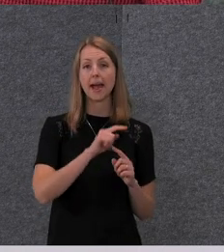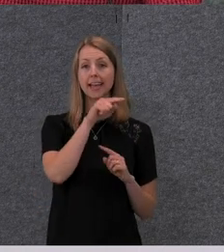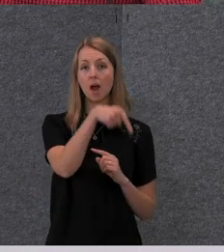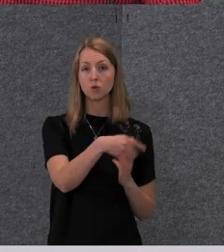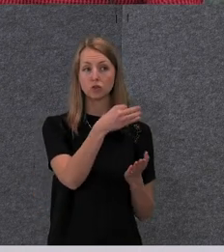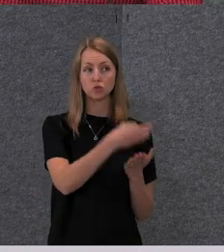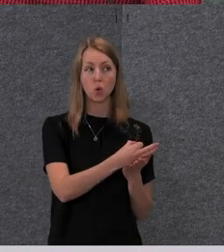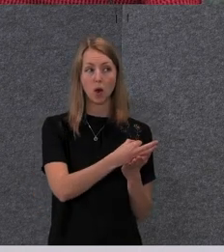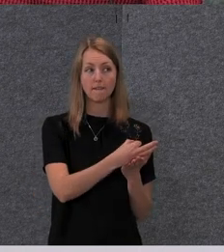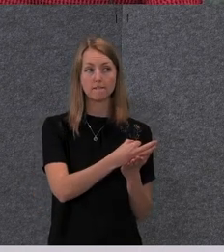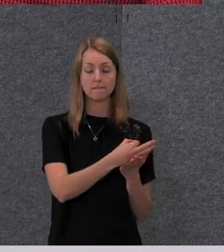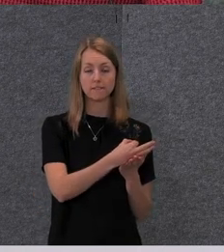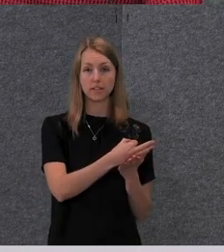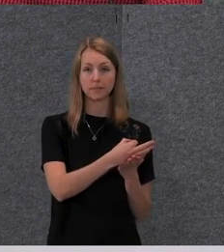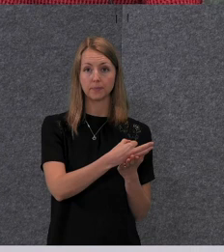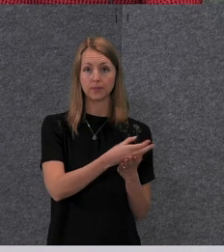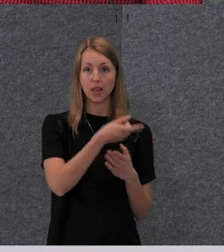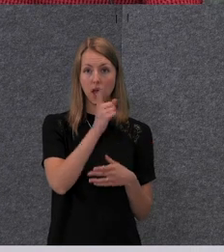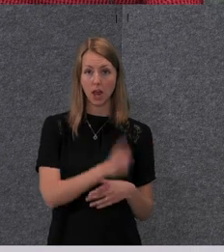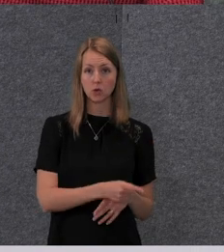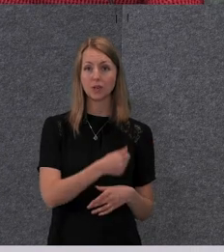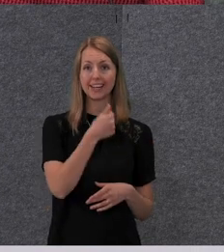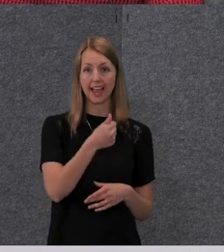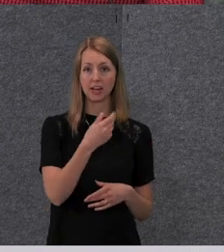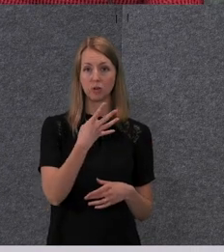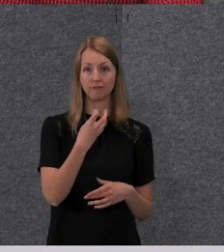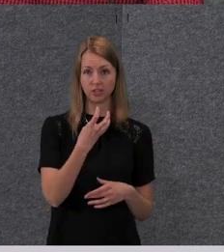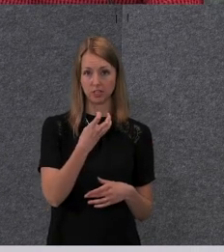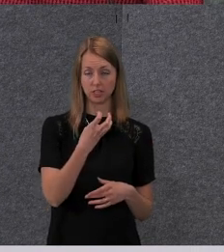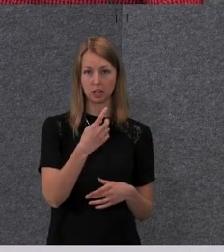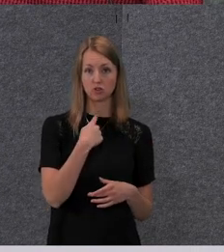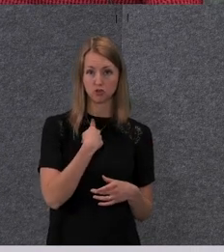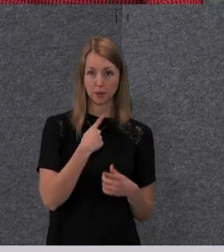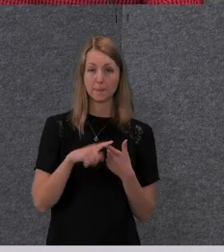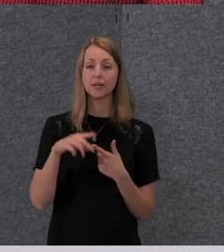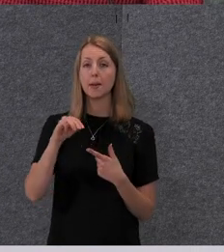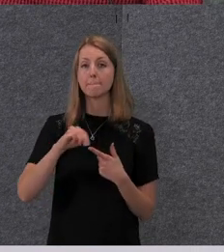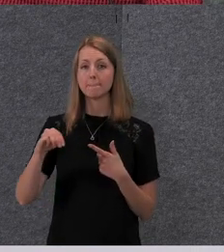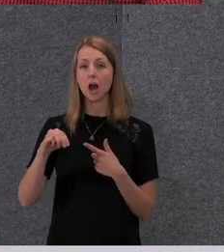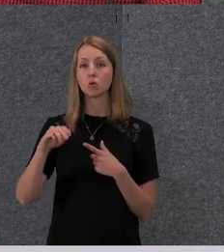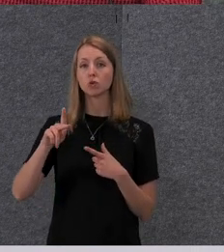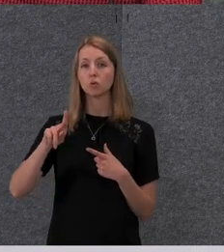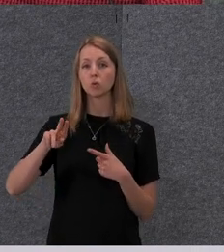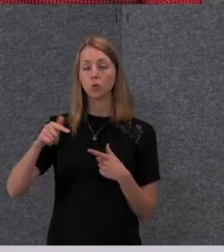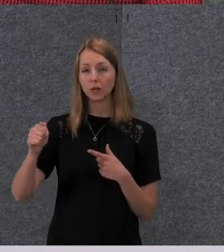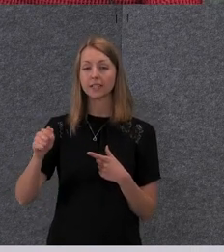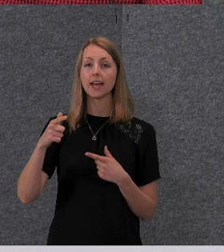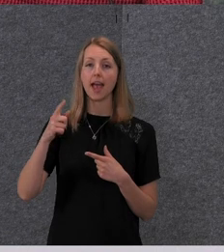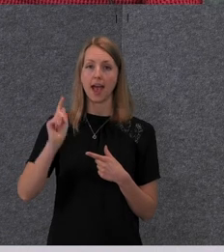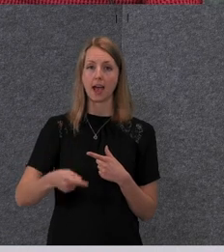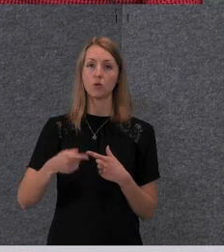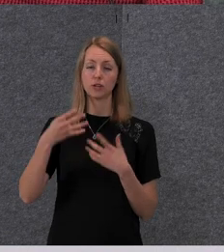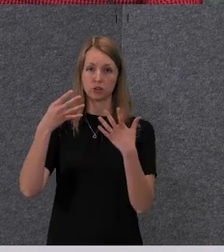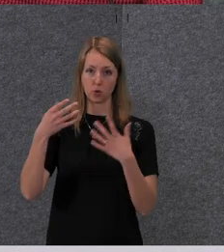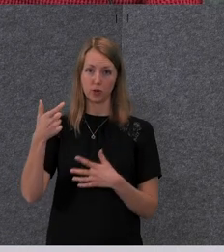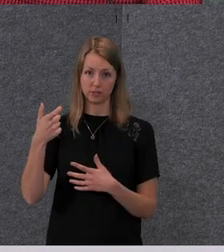Außendorf entfielen 141 Stimmen, auf Markus Kurt 129